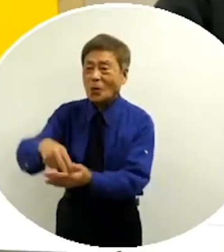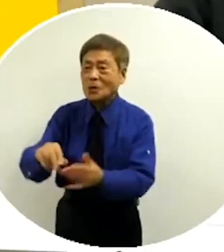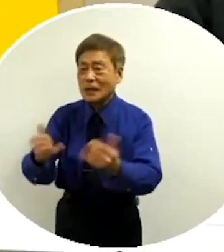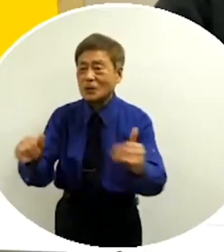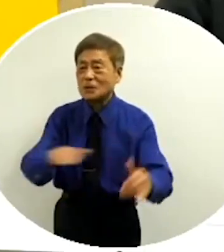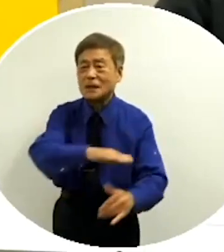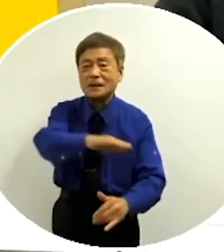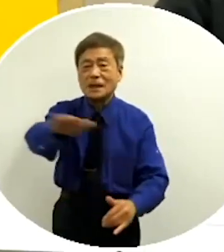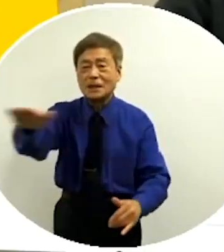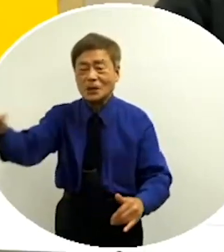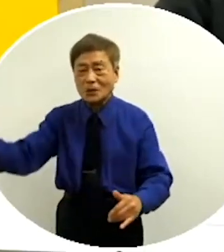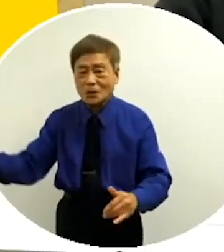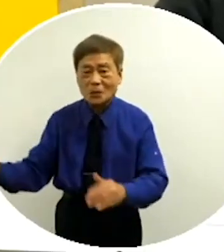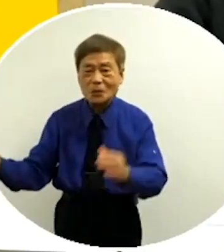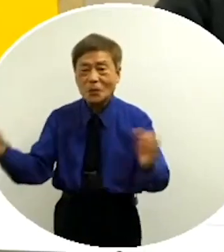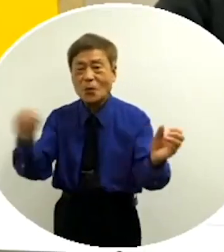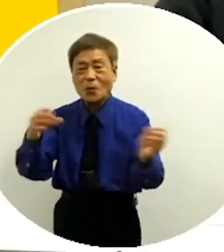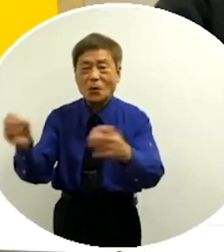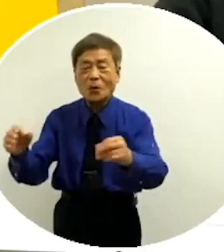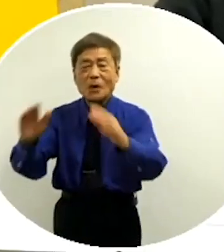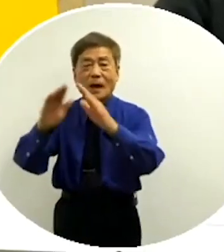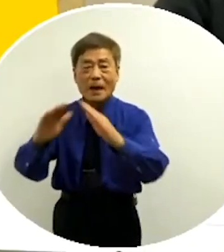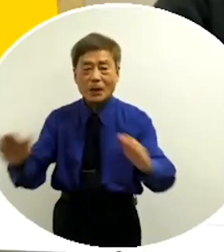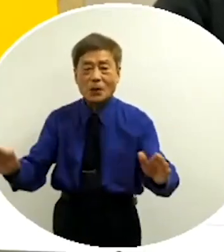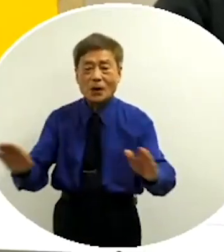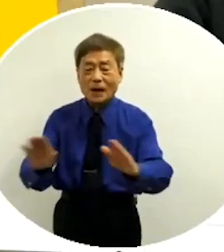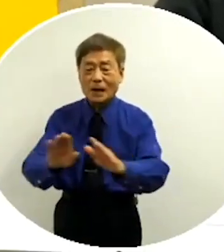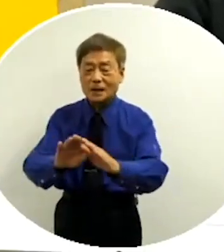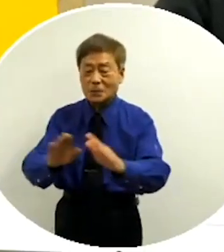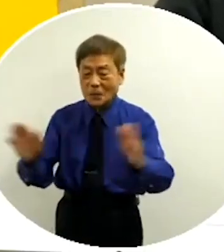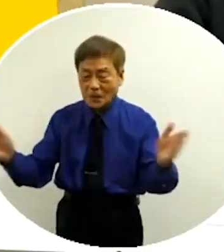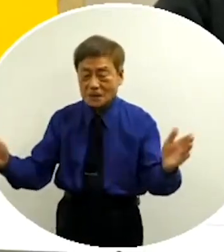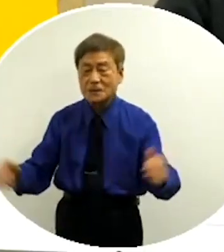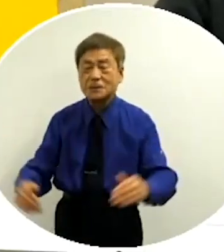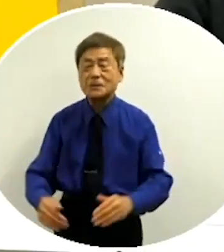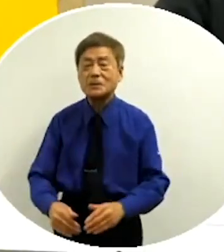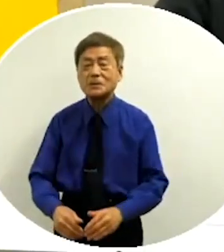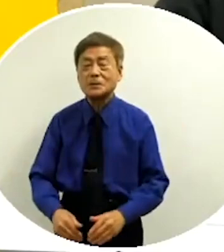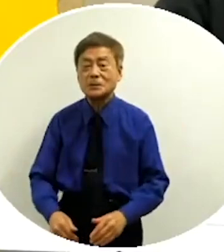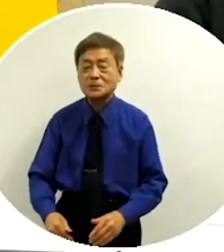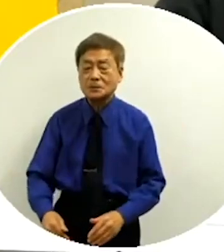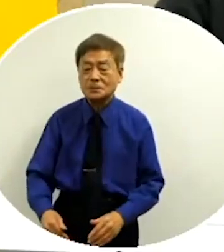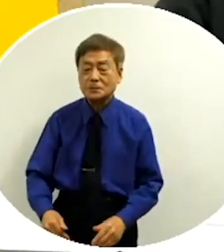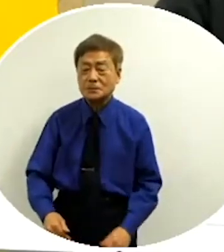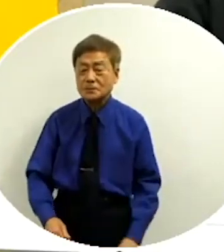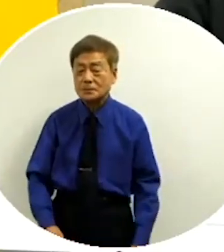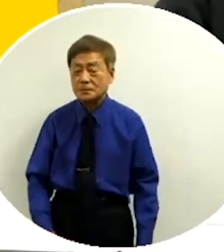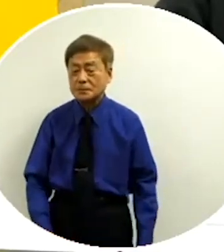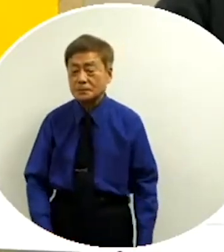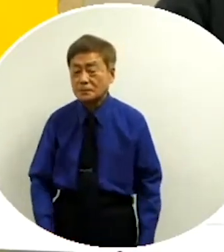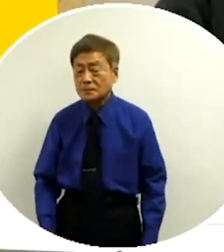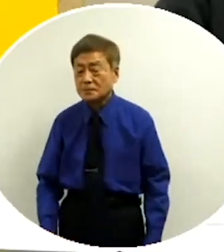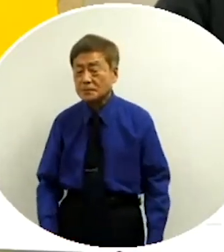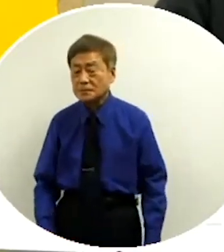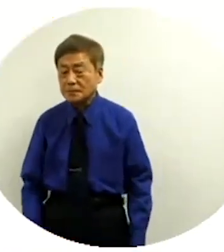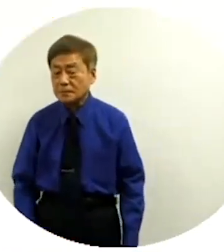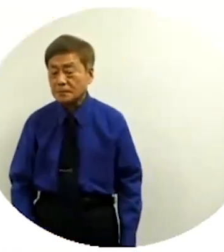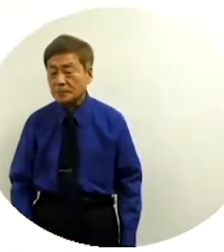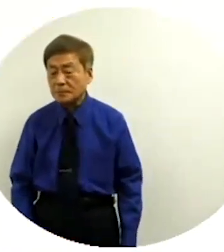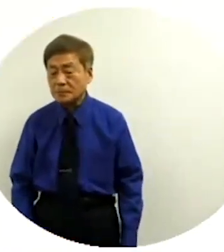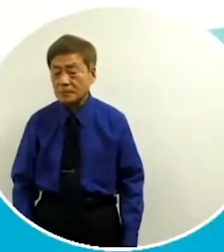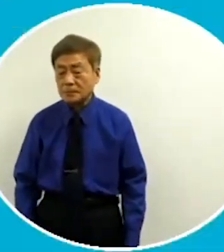まずパートナーズ制度について分かりやすくご紹介した動画がございますのでご覧くださいませ